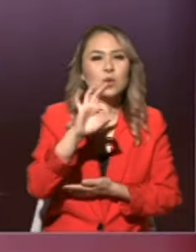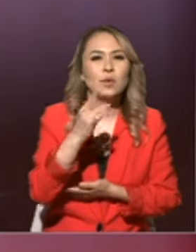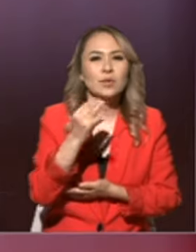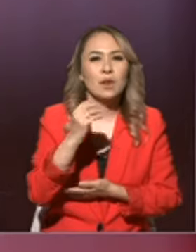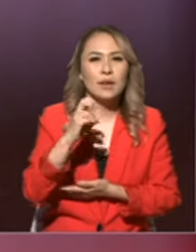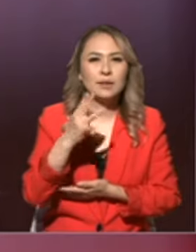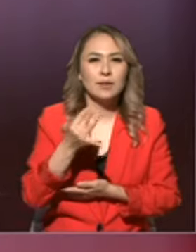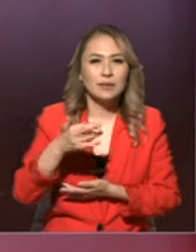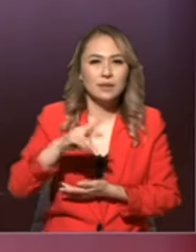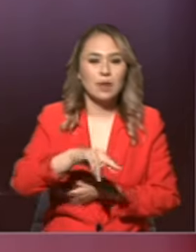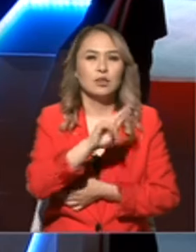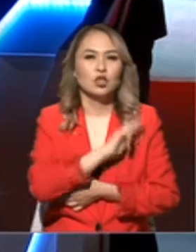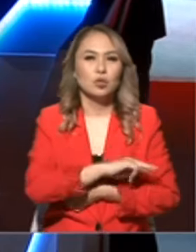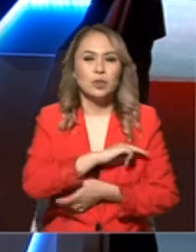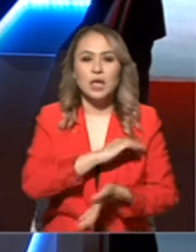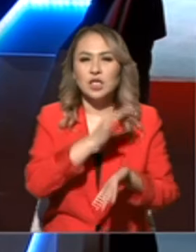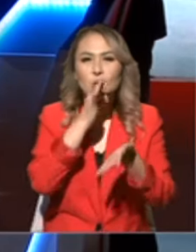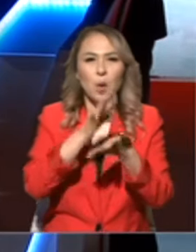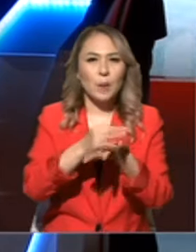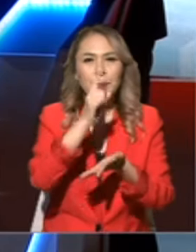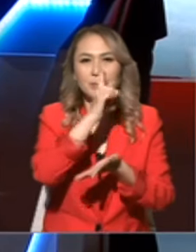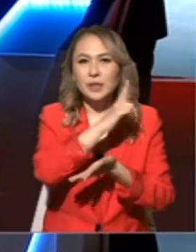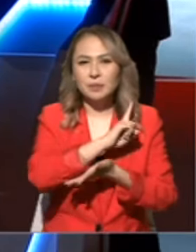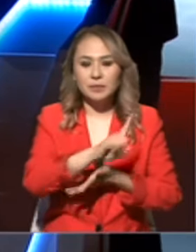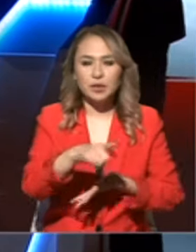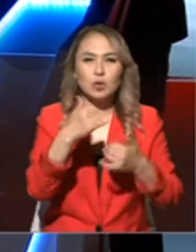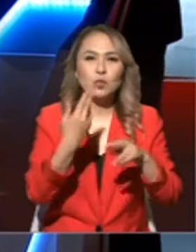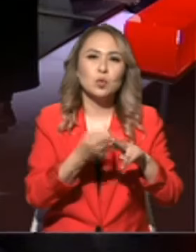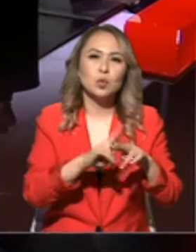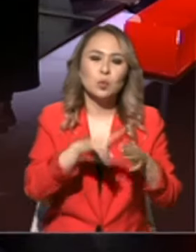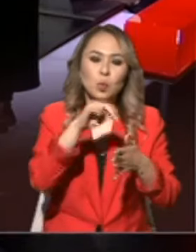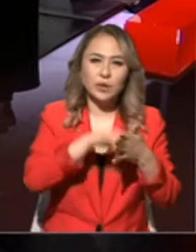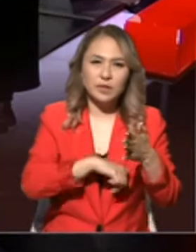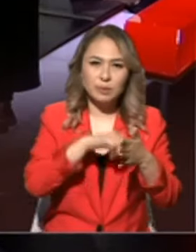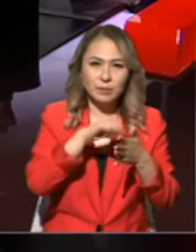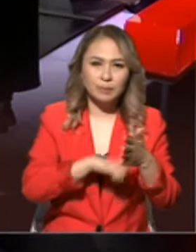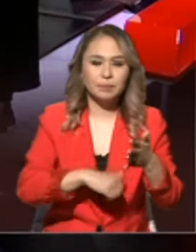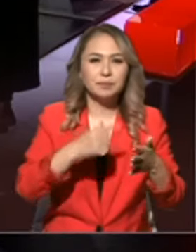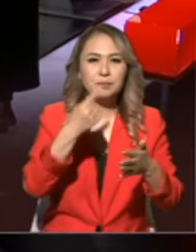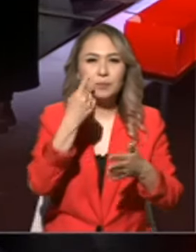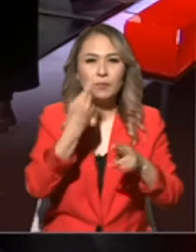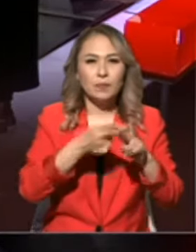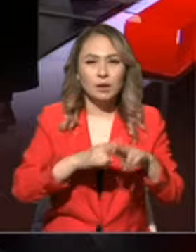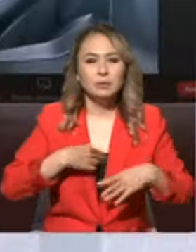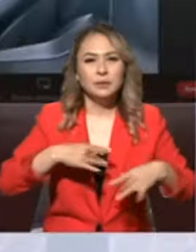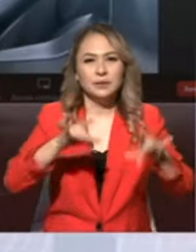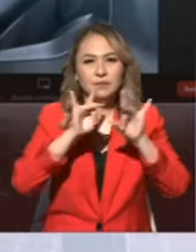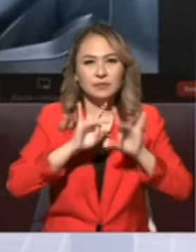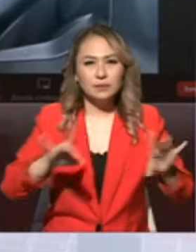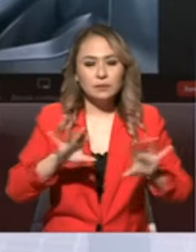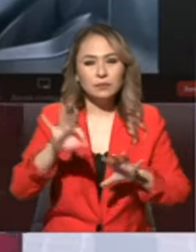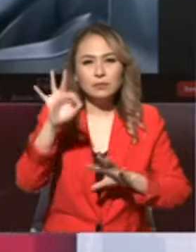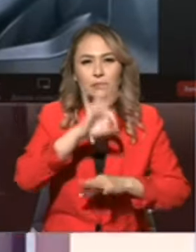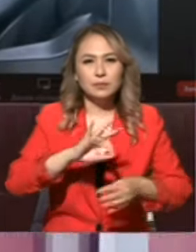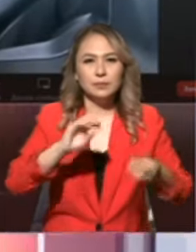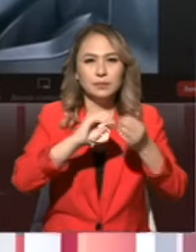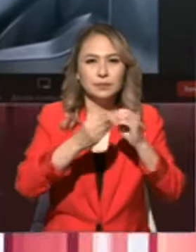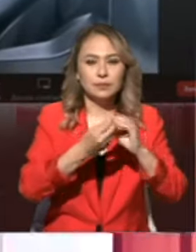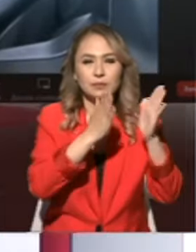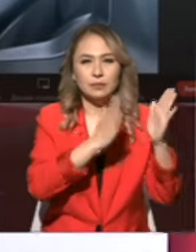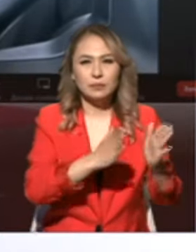адаптация мәселелеріне жауап бермейді. Қысқасы айтқан кезде сол себепті мен ұсынатыным осы көш мәселесін